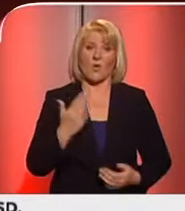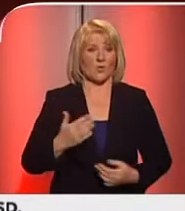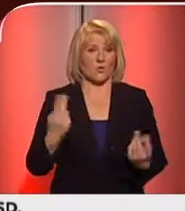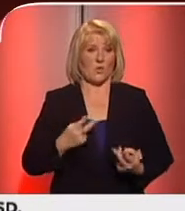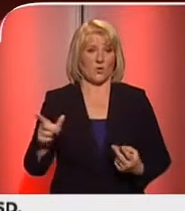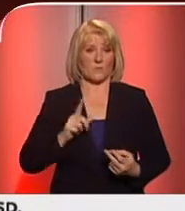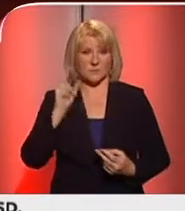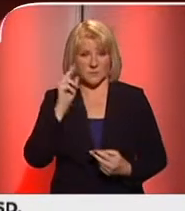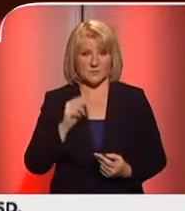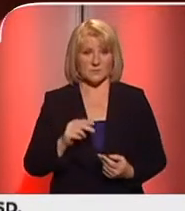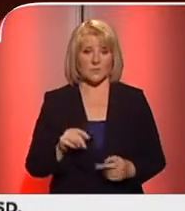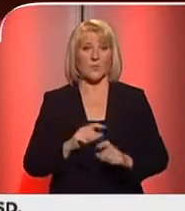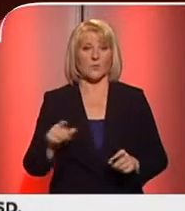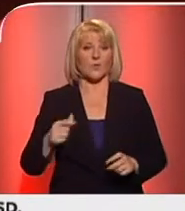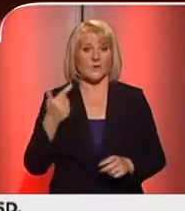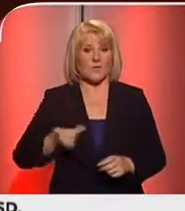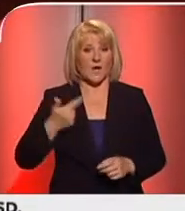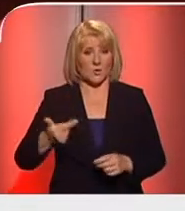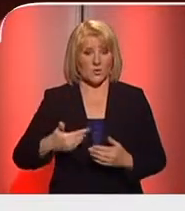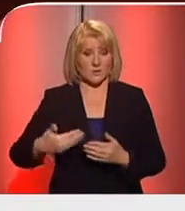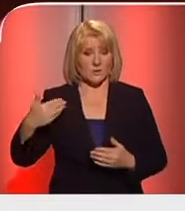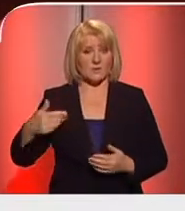se v posledních dvou letech nastartovaly